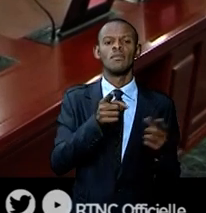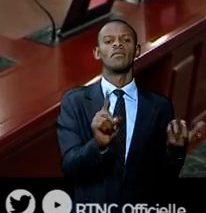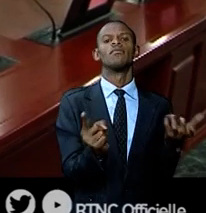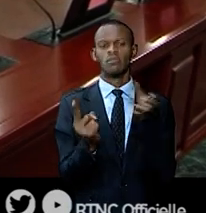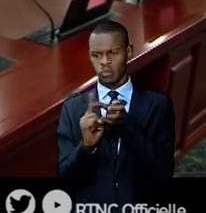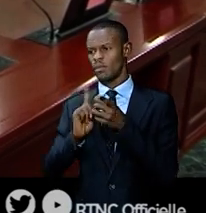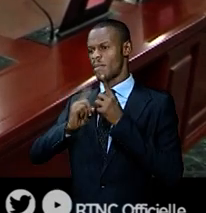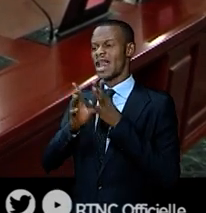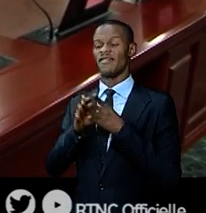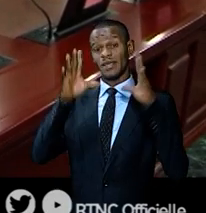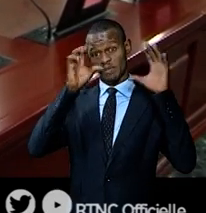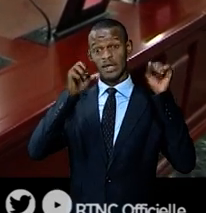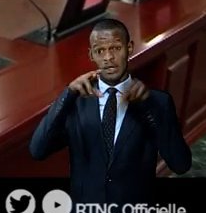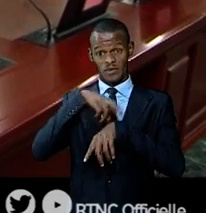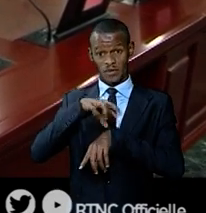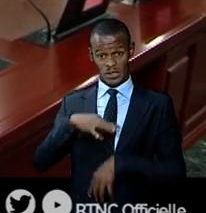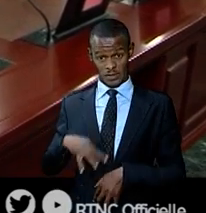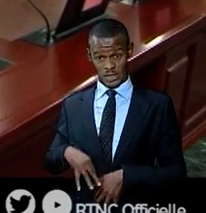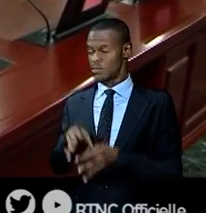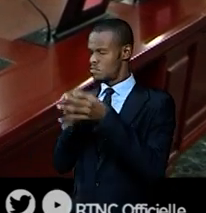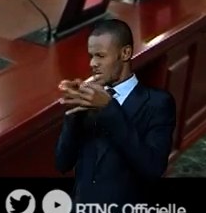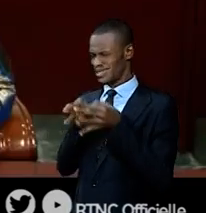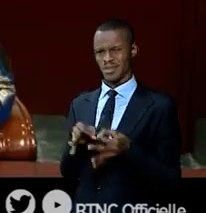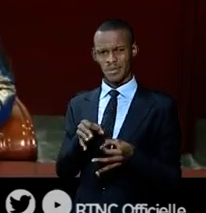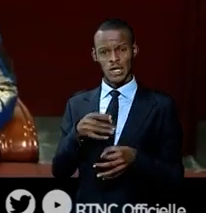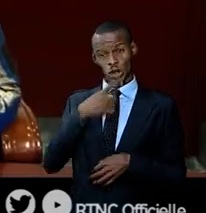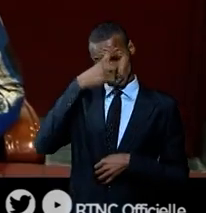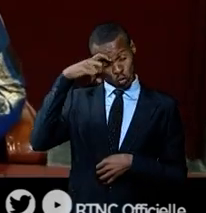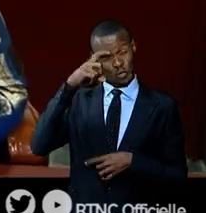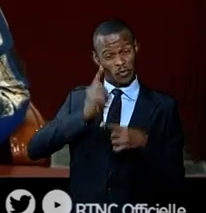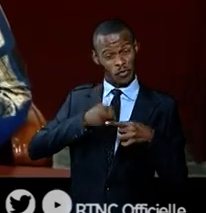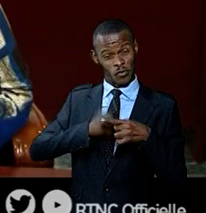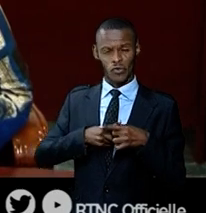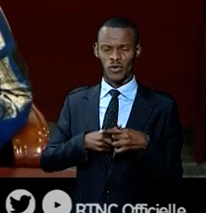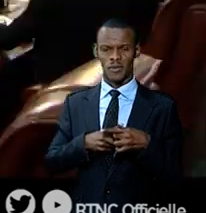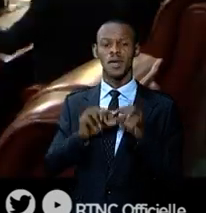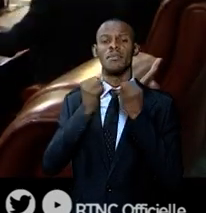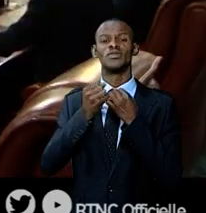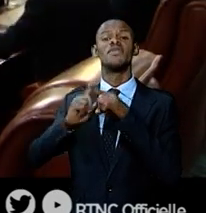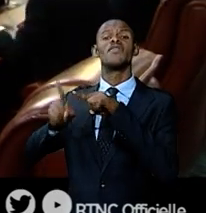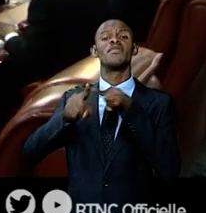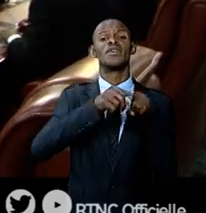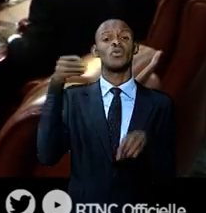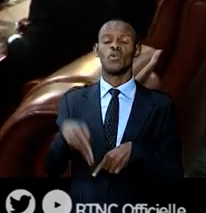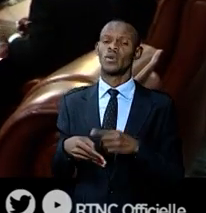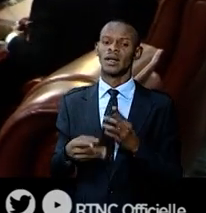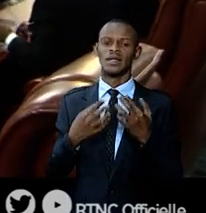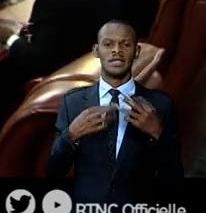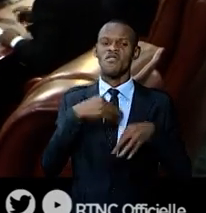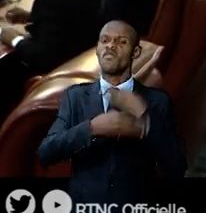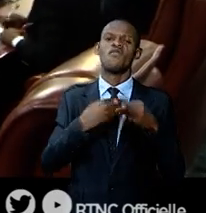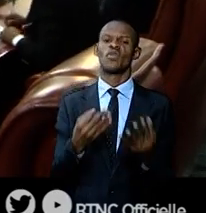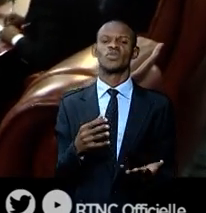plan politique, la crise paralyse les institutions provinciales et nécessite des solutions d'urgence, a indiqué le